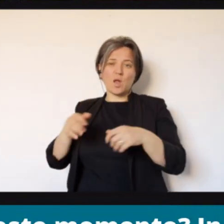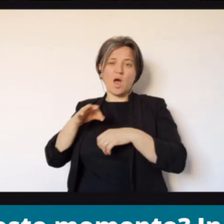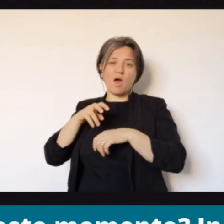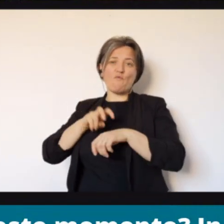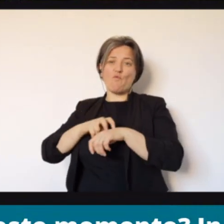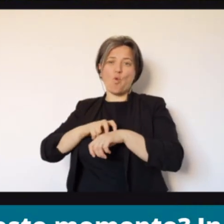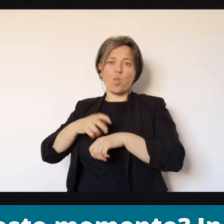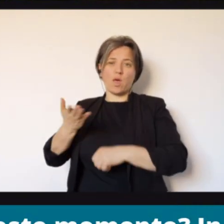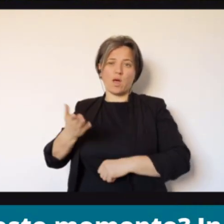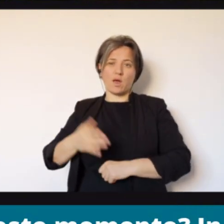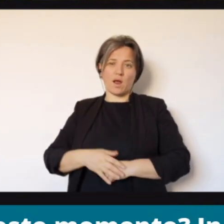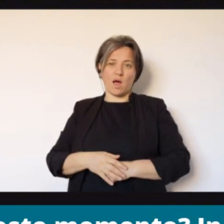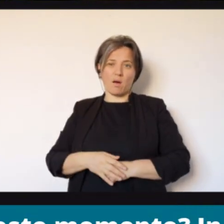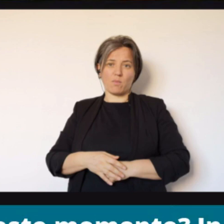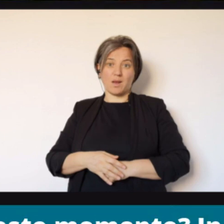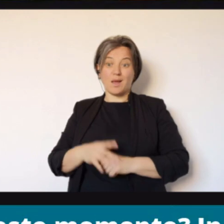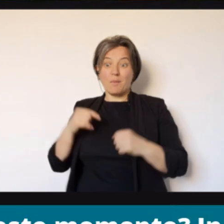genere